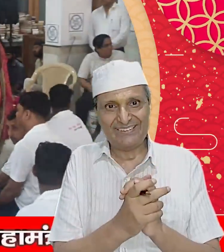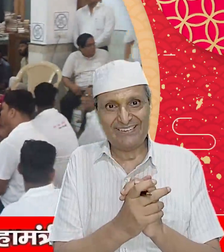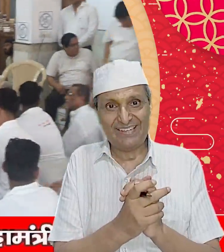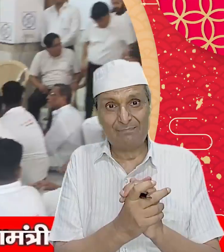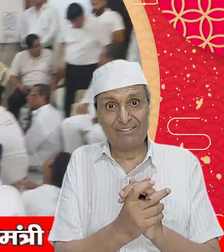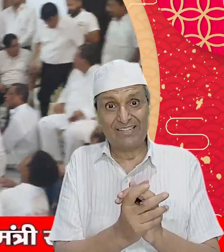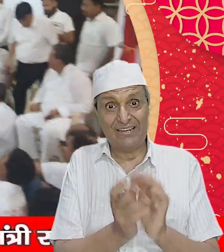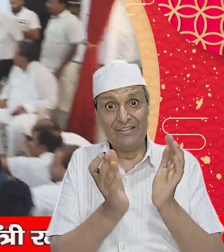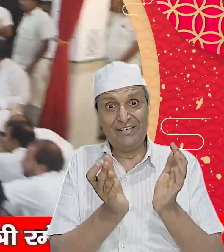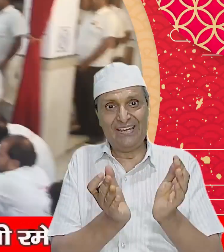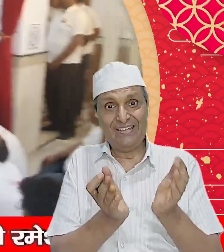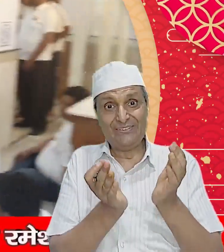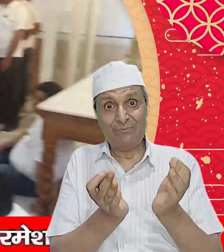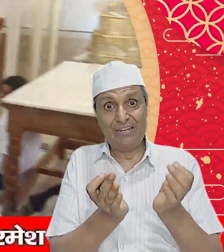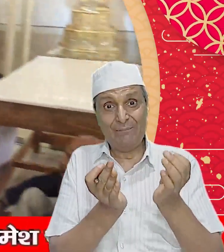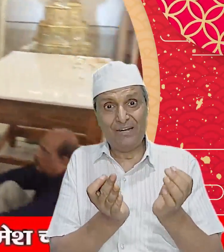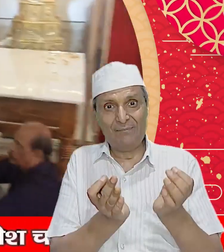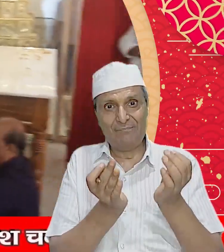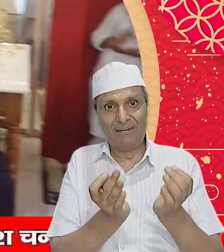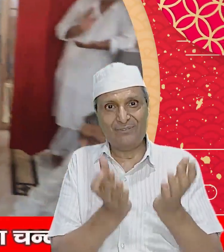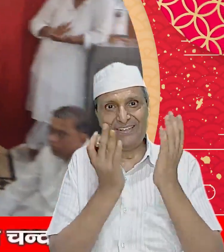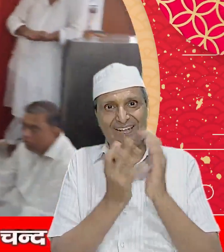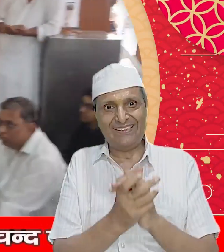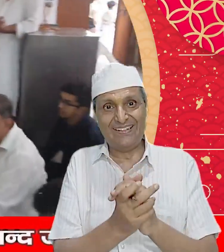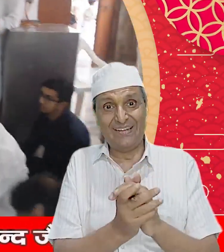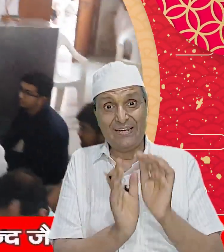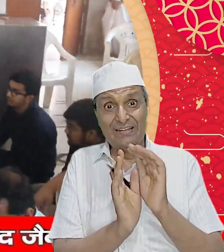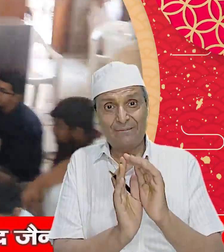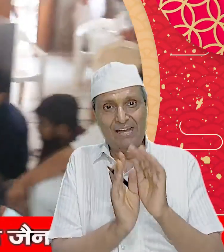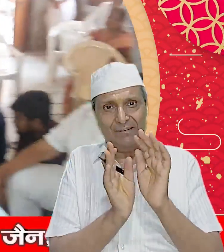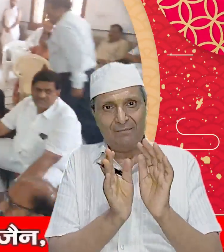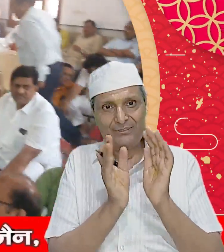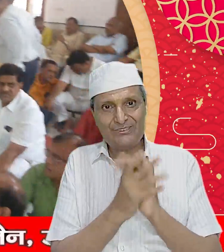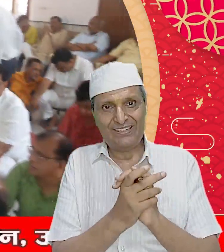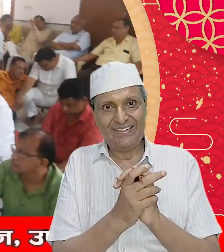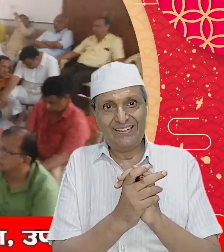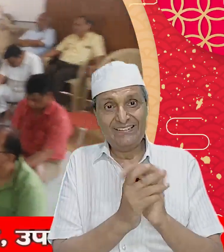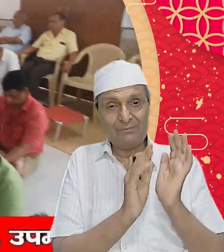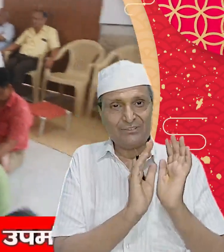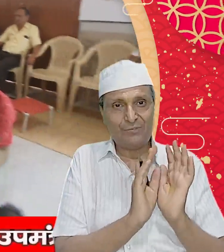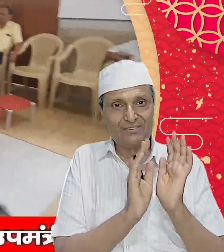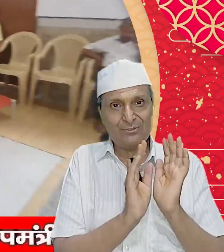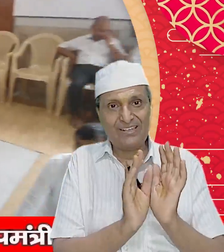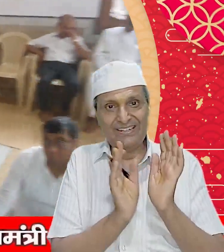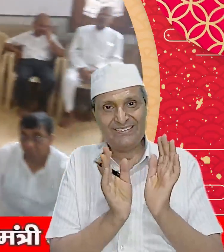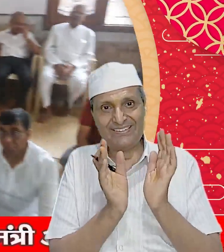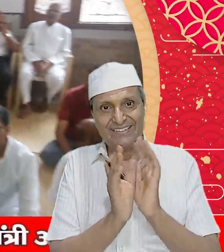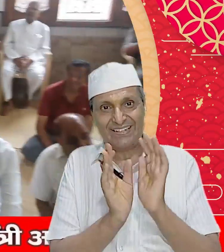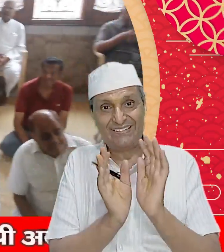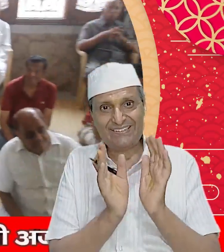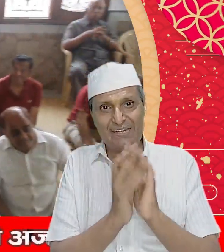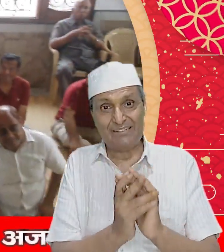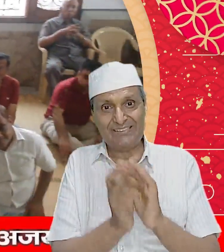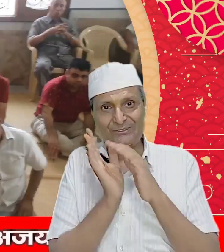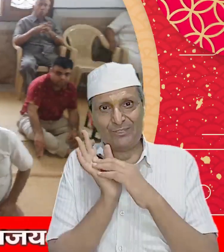विहार के दृश्य देख रहे हैं प्रवेश के, ये हैं जो हमें मन में भावुकता लाते हैं। आपने कभी सोचा है जब चतुर्मास होता है किसी संत